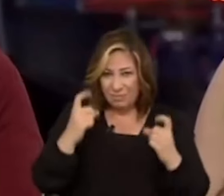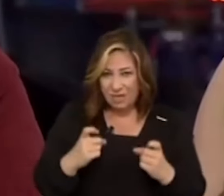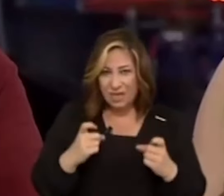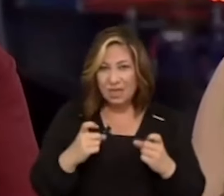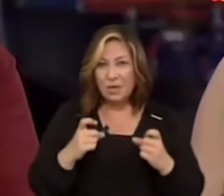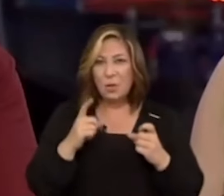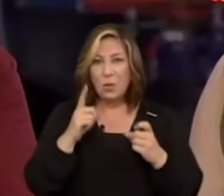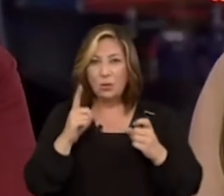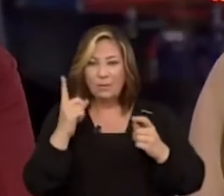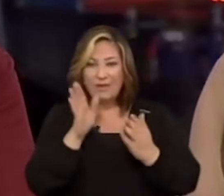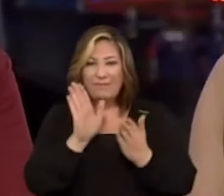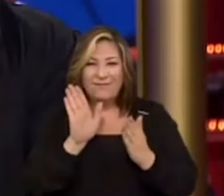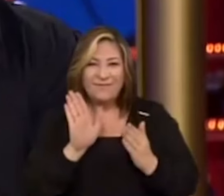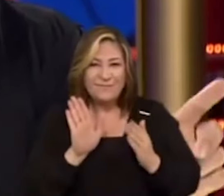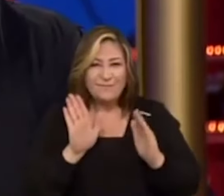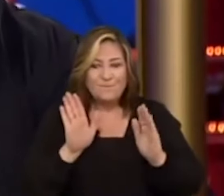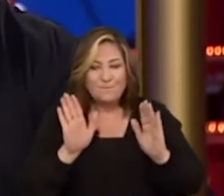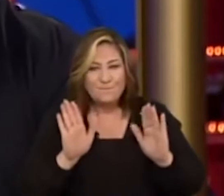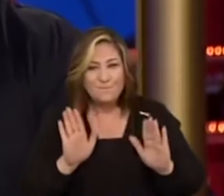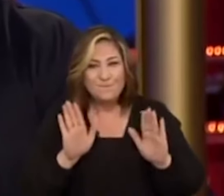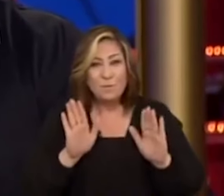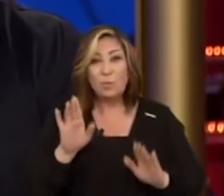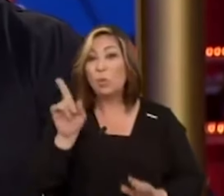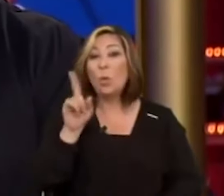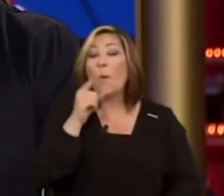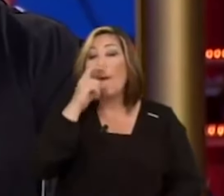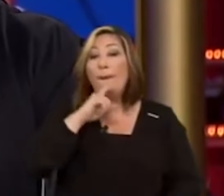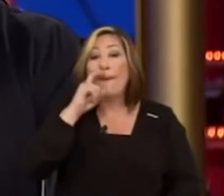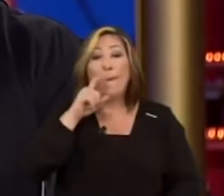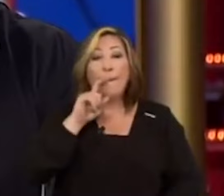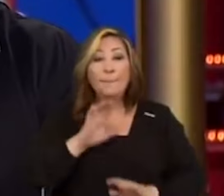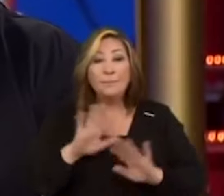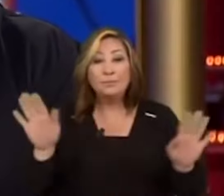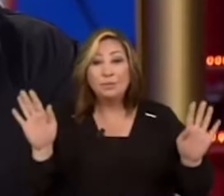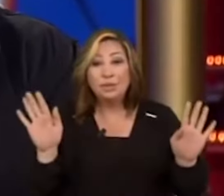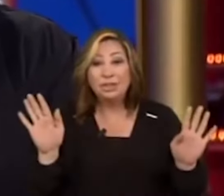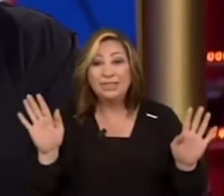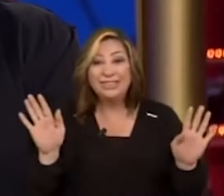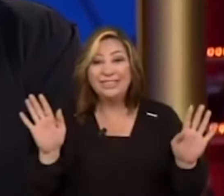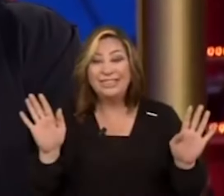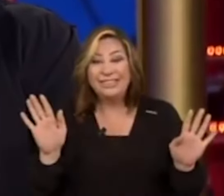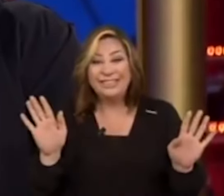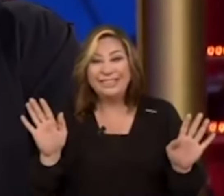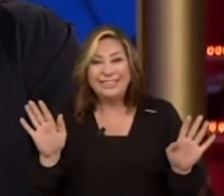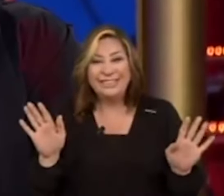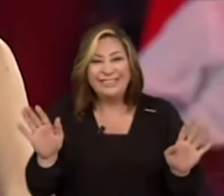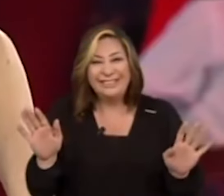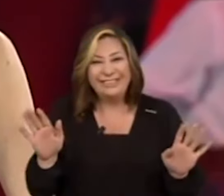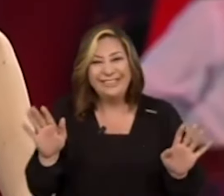onun verdiği bir frenleme var bence. Yok var. Zaten bıyığı kesmişim. Ha, karar